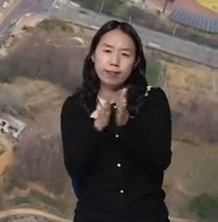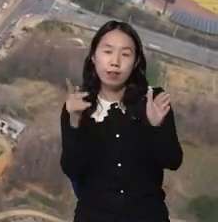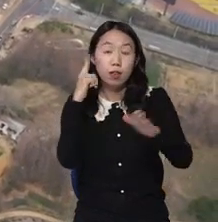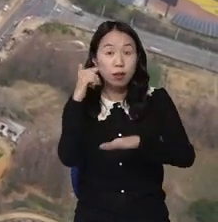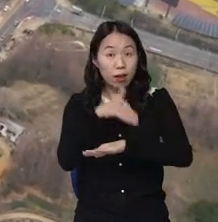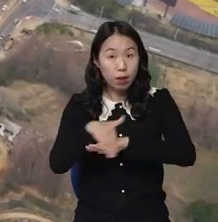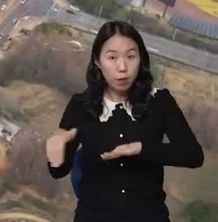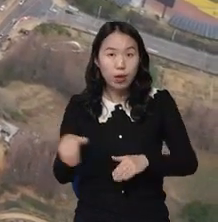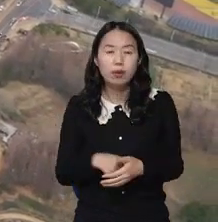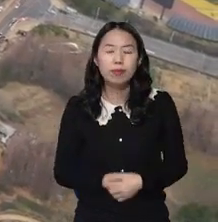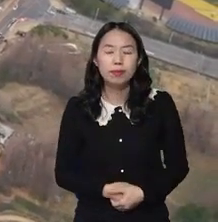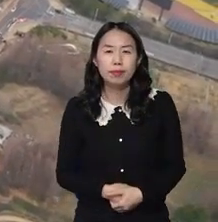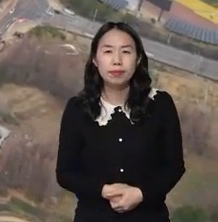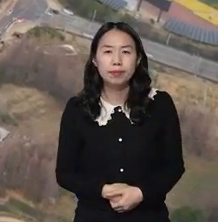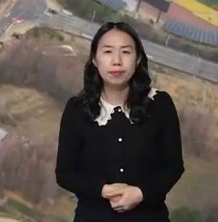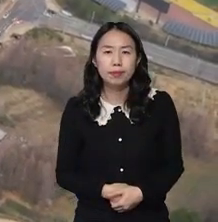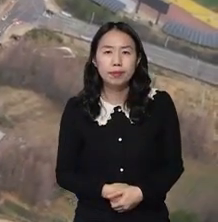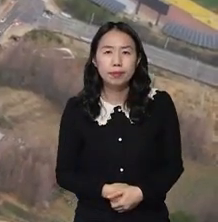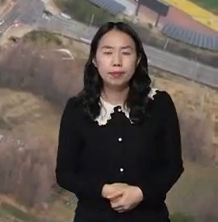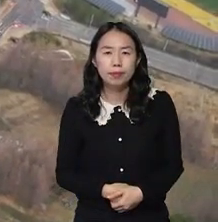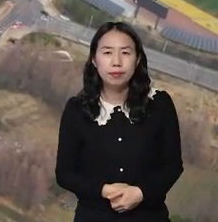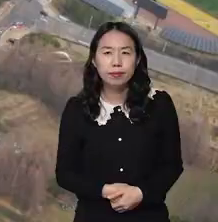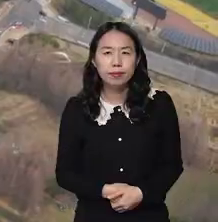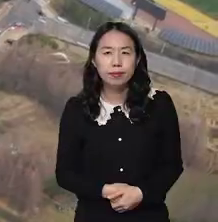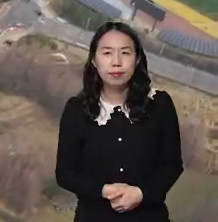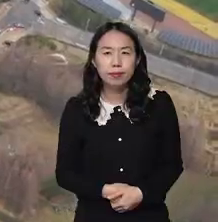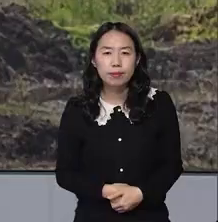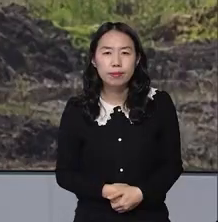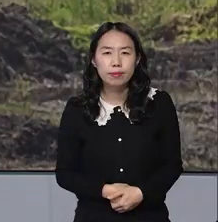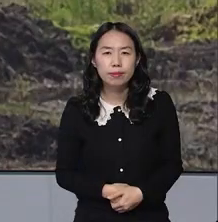전망입니다. KBC 이영길입니다.